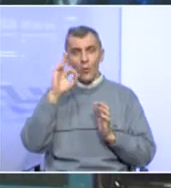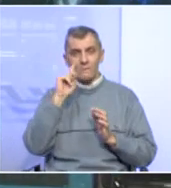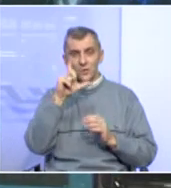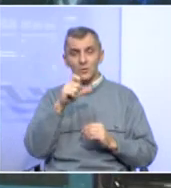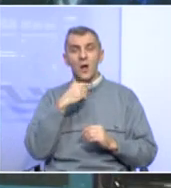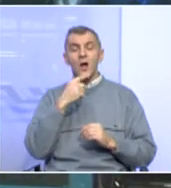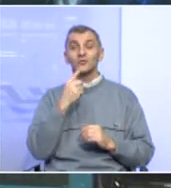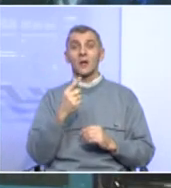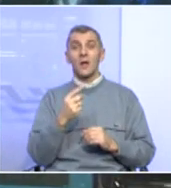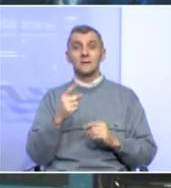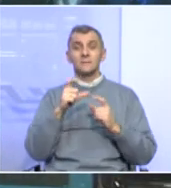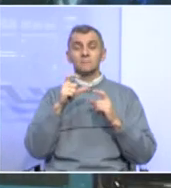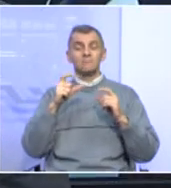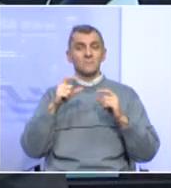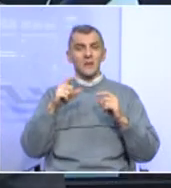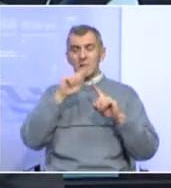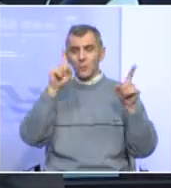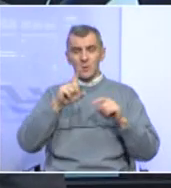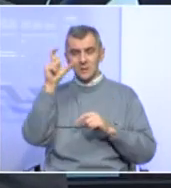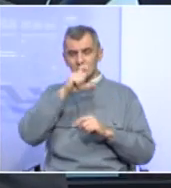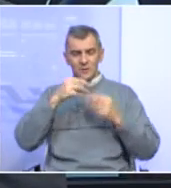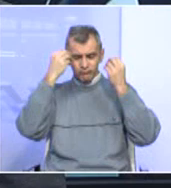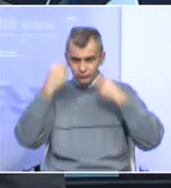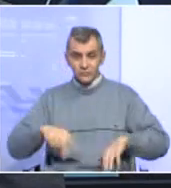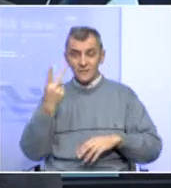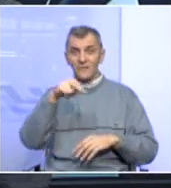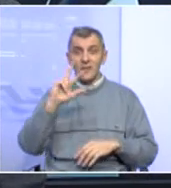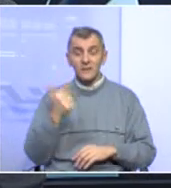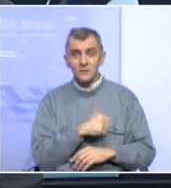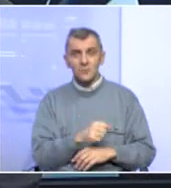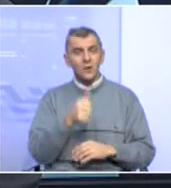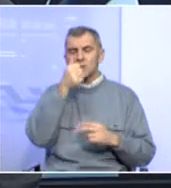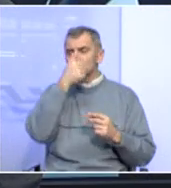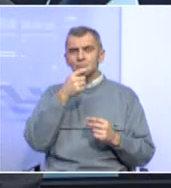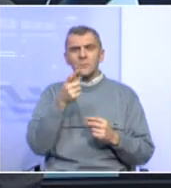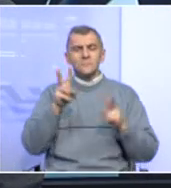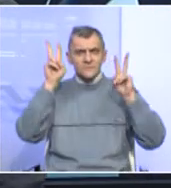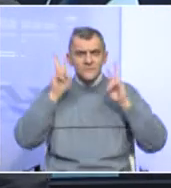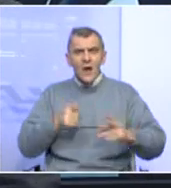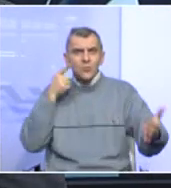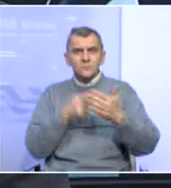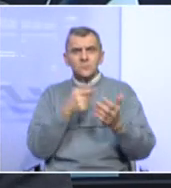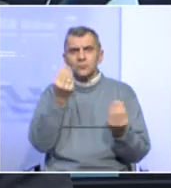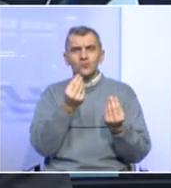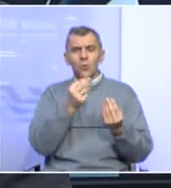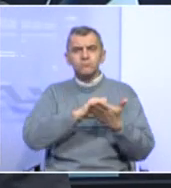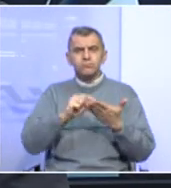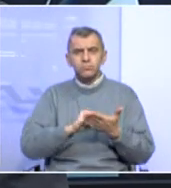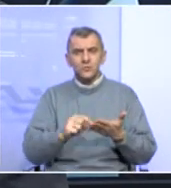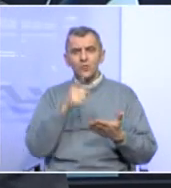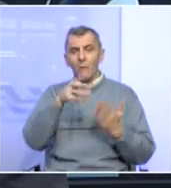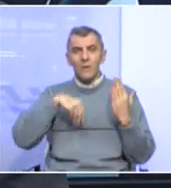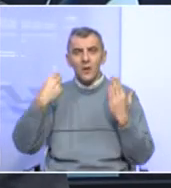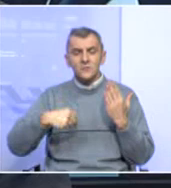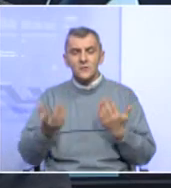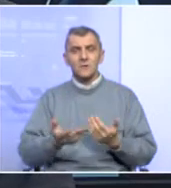2013. godine. Šta je stvarni cilj ovakvog pisanja Nenada Kecmanovića, odnosno ovakvih izjava